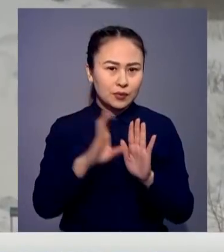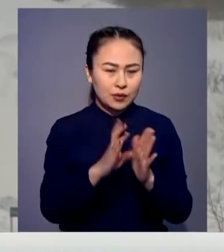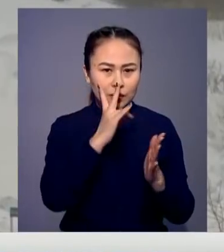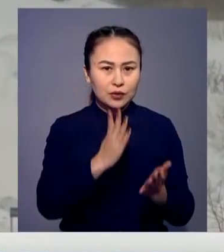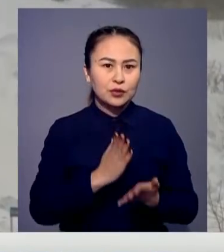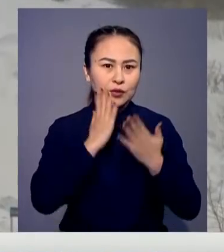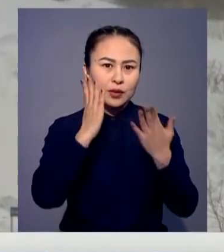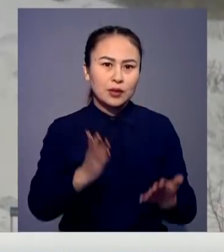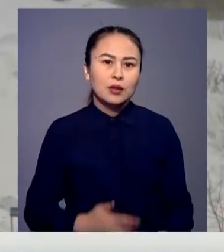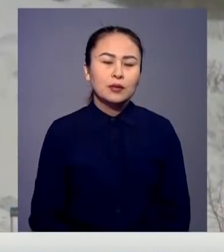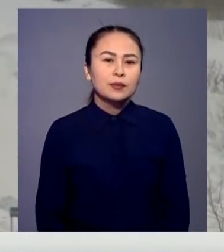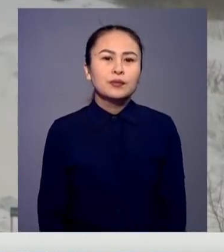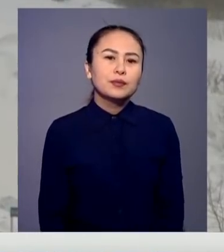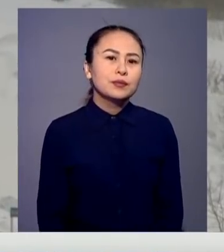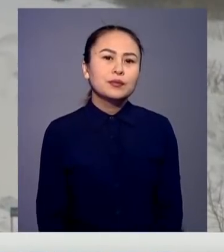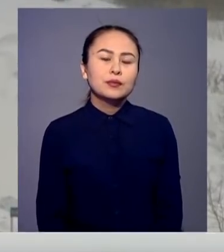назар аударған.